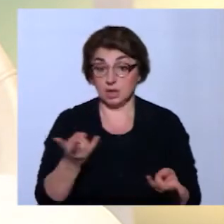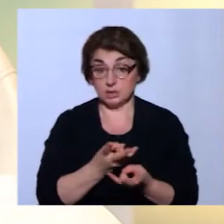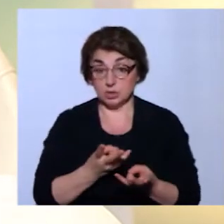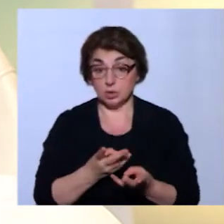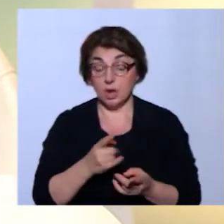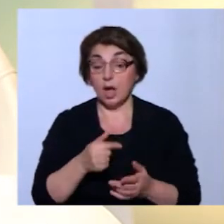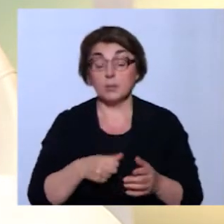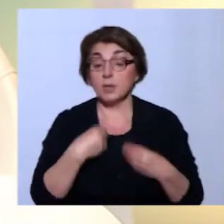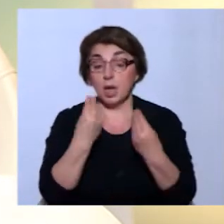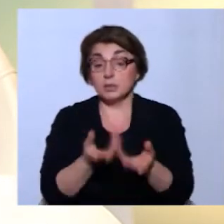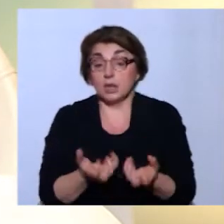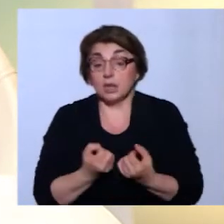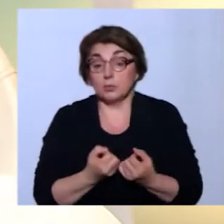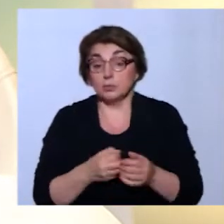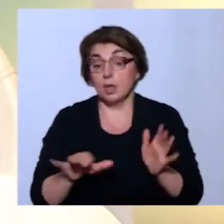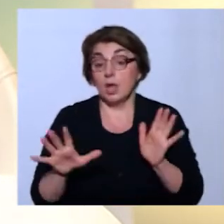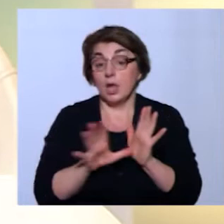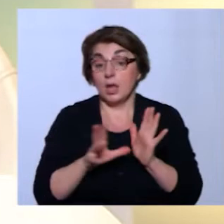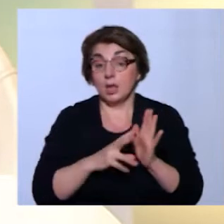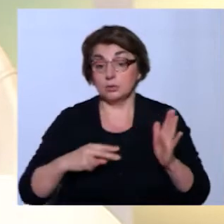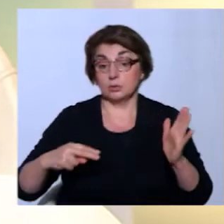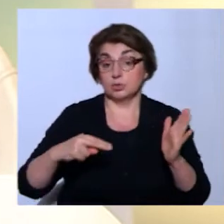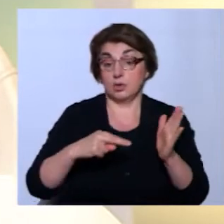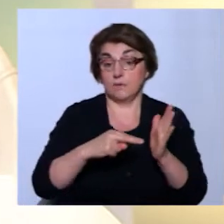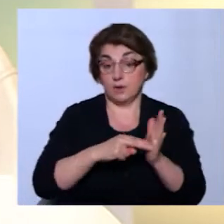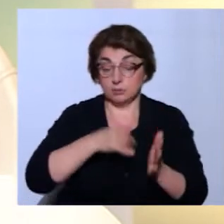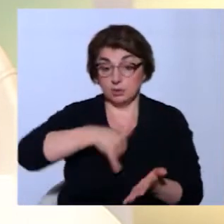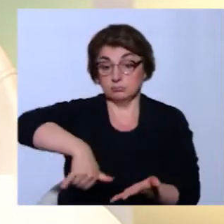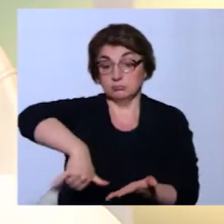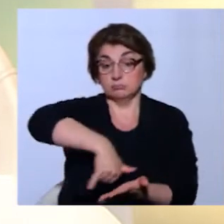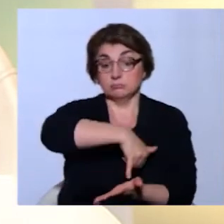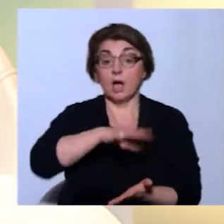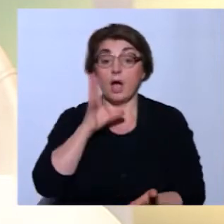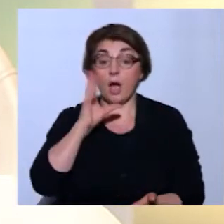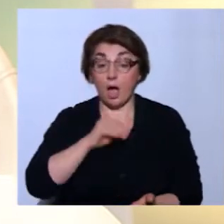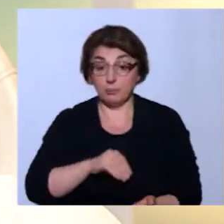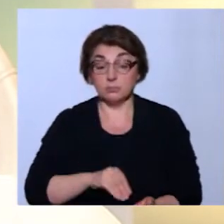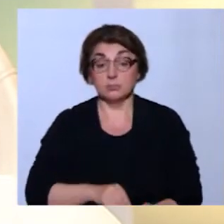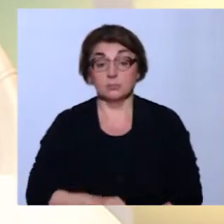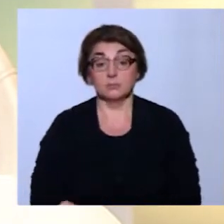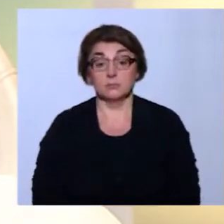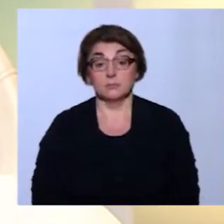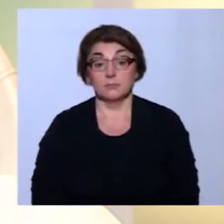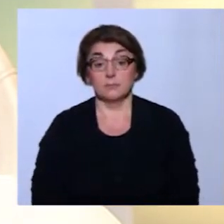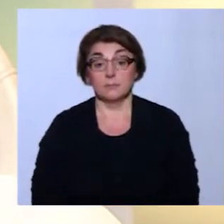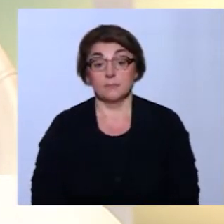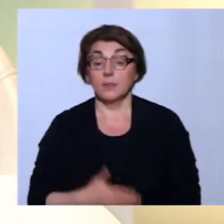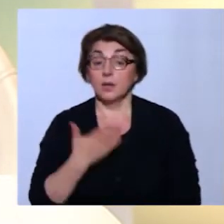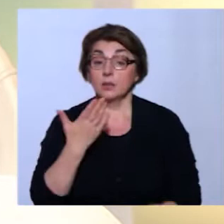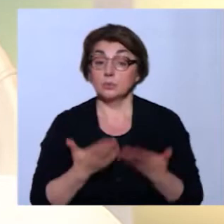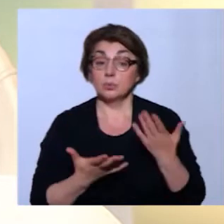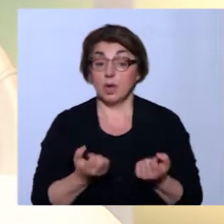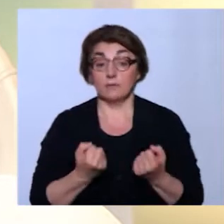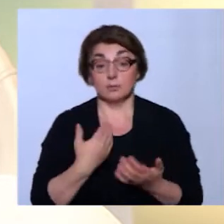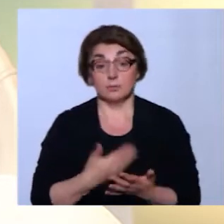ანიჭებს ელექტროენერგია და უკვე უთოს შეუძლია თავისი სამუშაოს ჩატარება. თუ